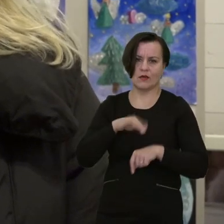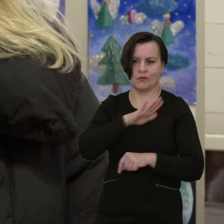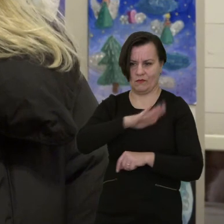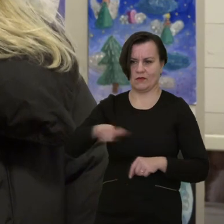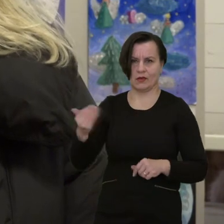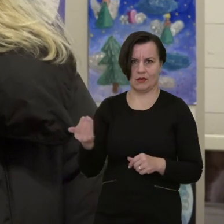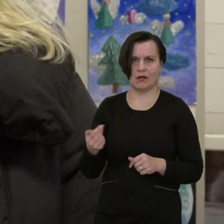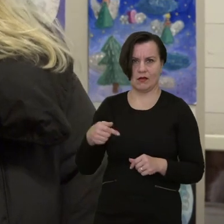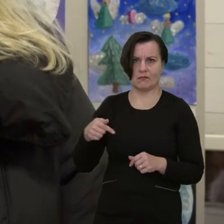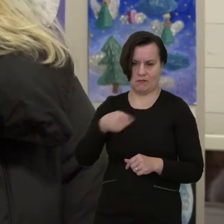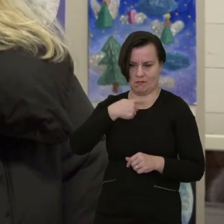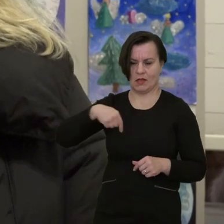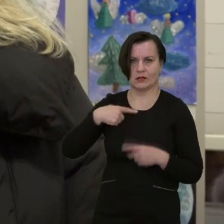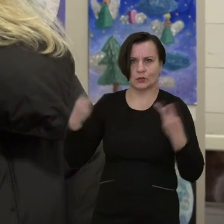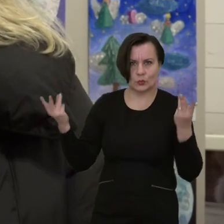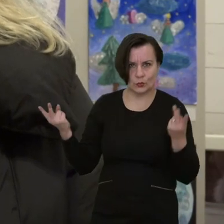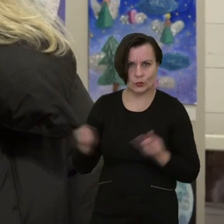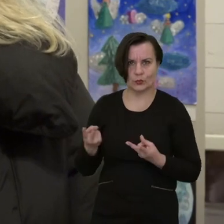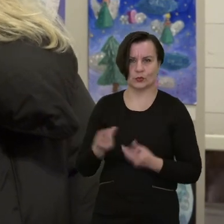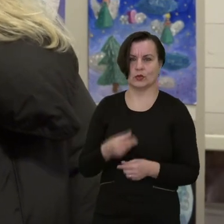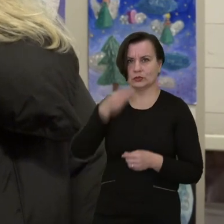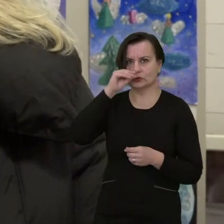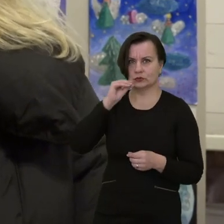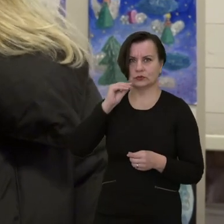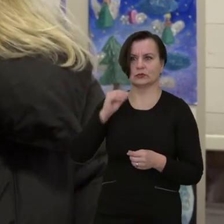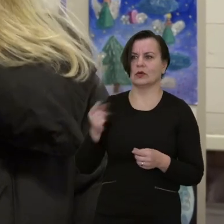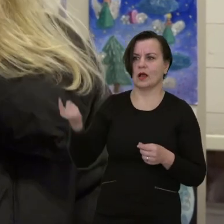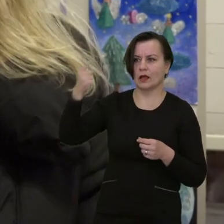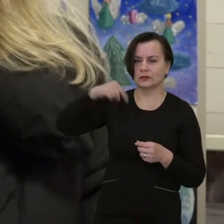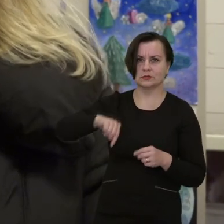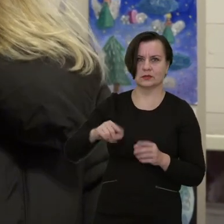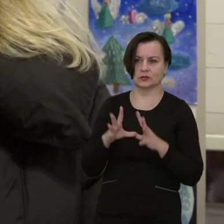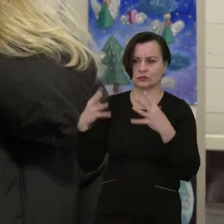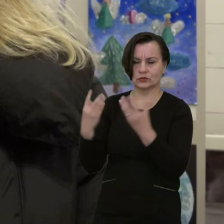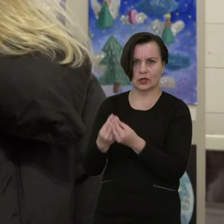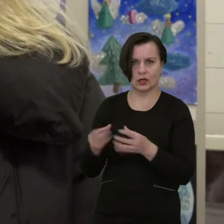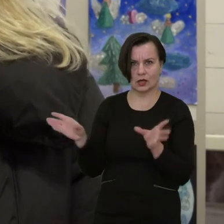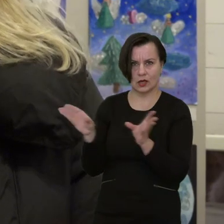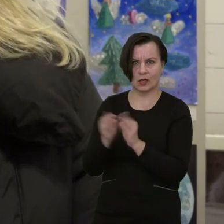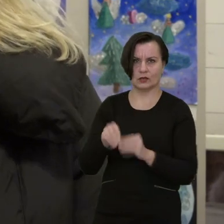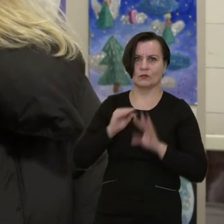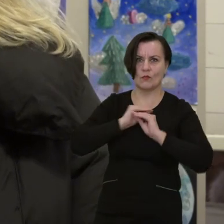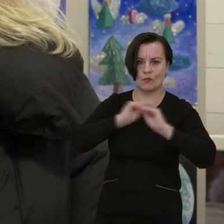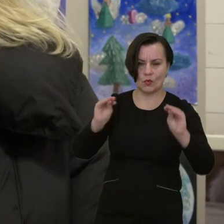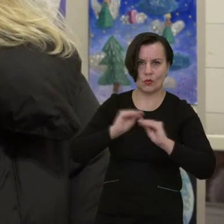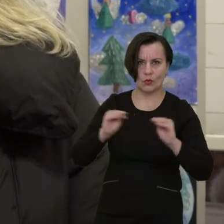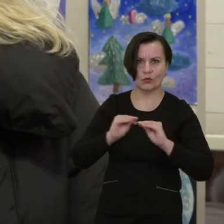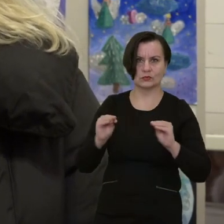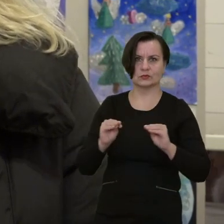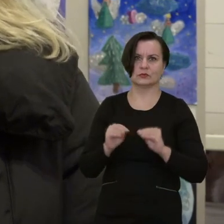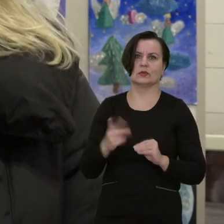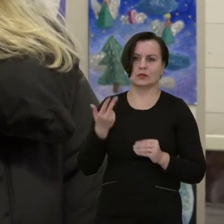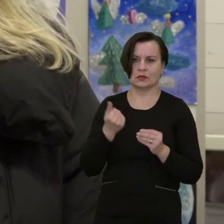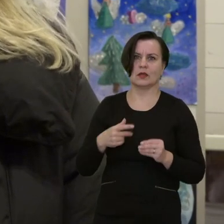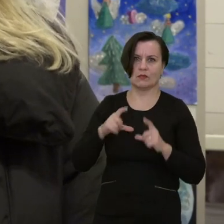jaučiamės vaikam esantis reikalingi, džiaugiamės, kad ateina šeimos kartu, ateina mokytojai